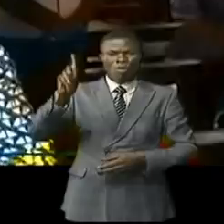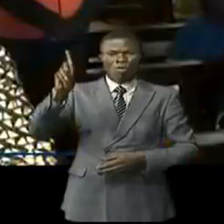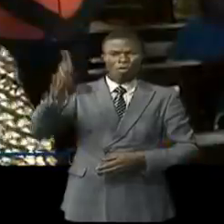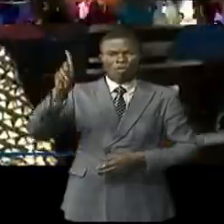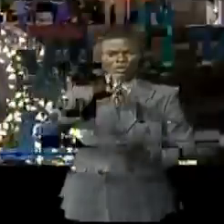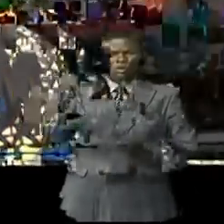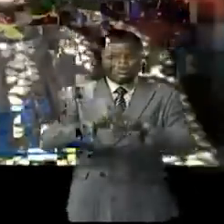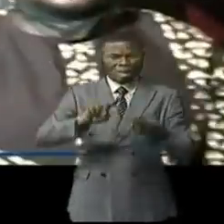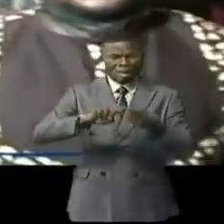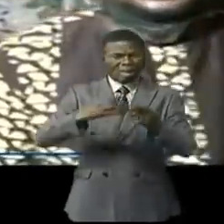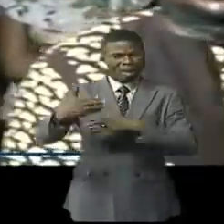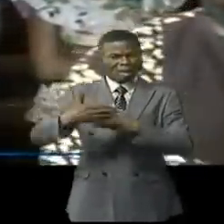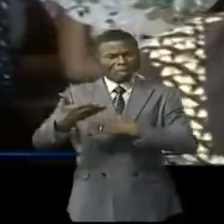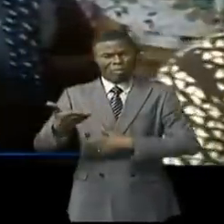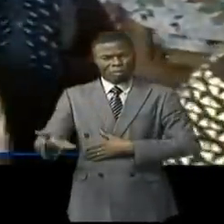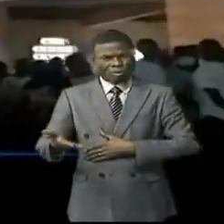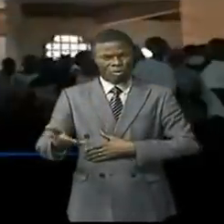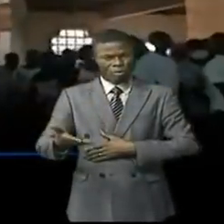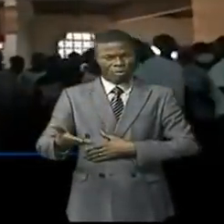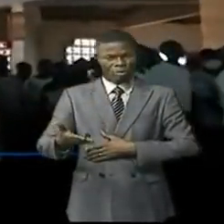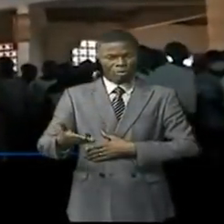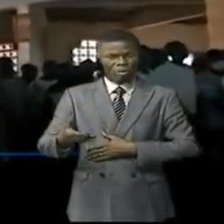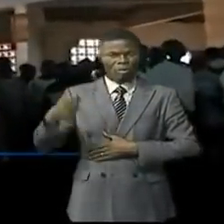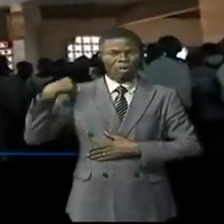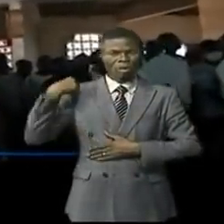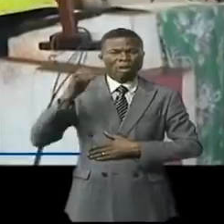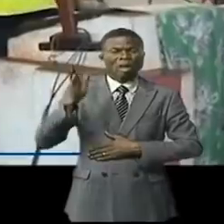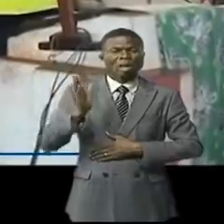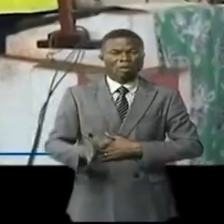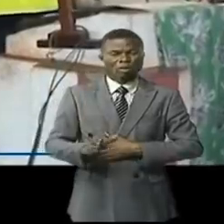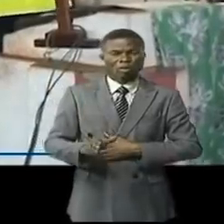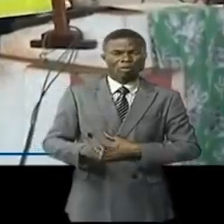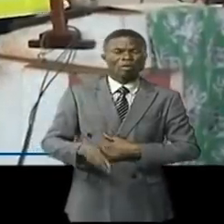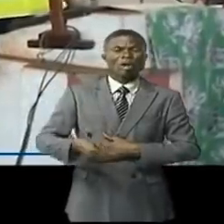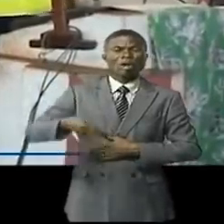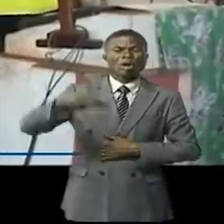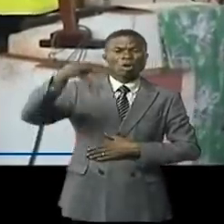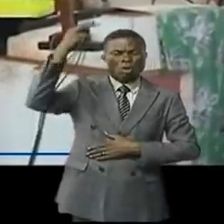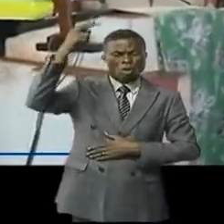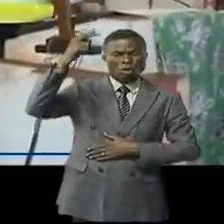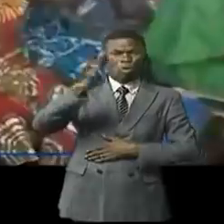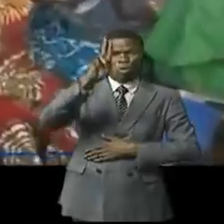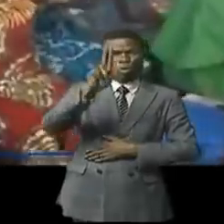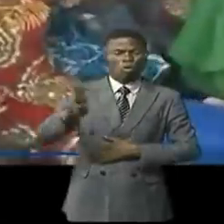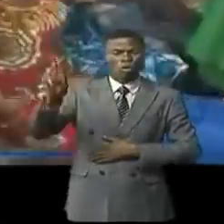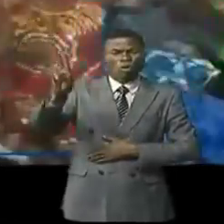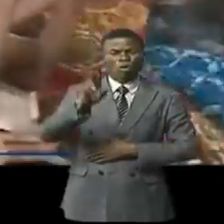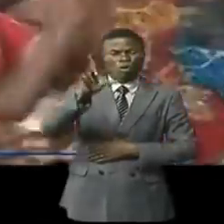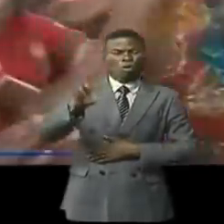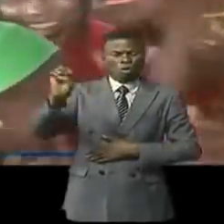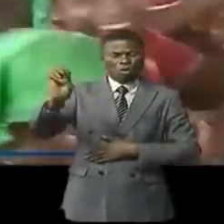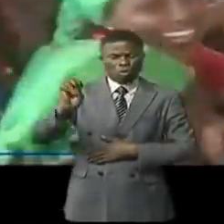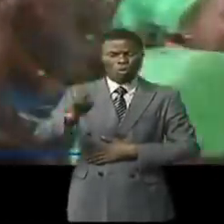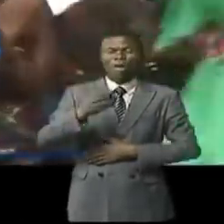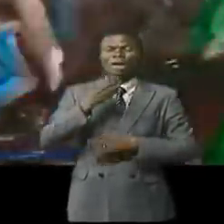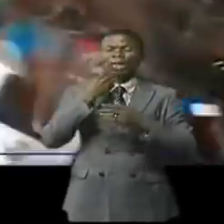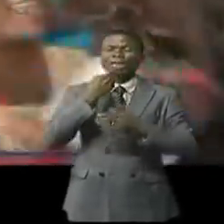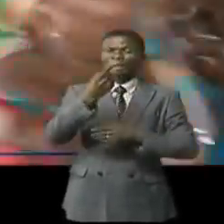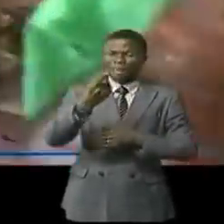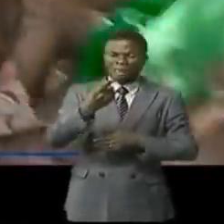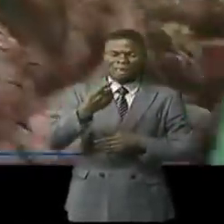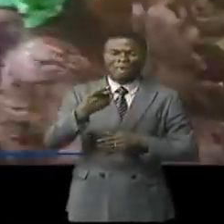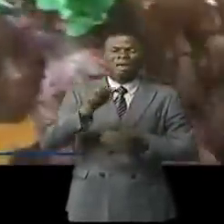de collaborateurs, le gouverneur du Haut-Uele prend la parole devant ses milliers de fidèles réunis lors de cette